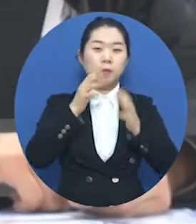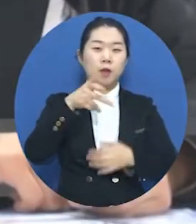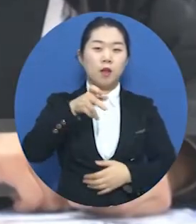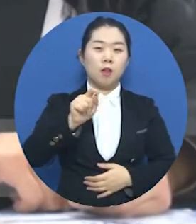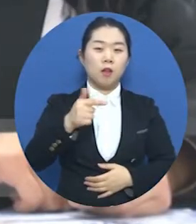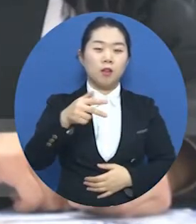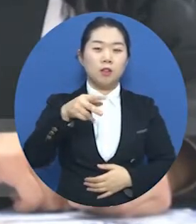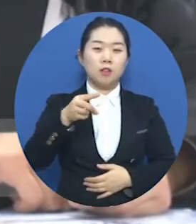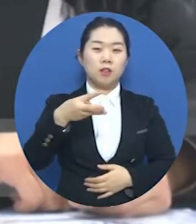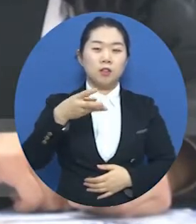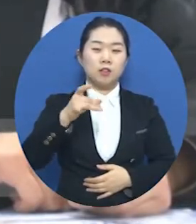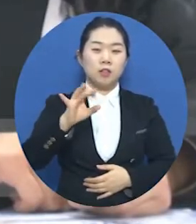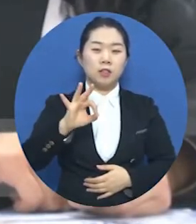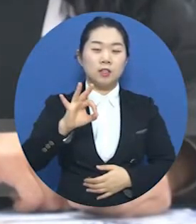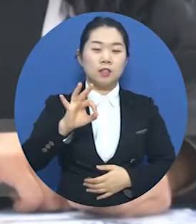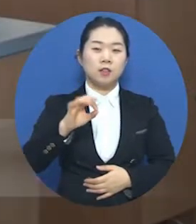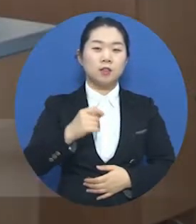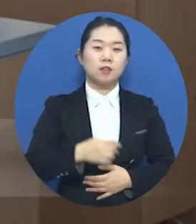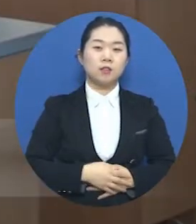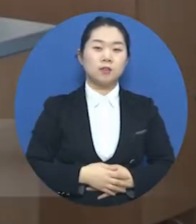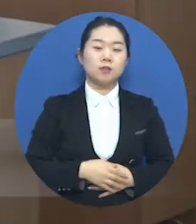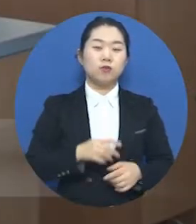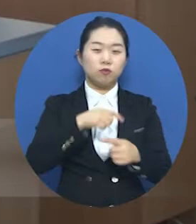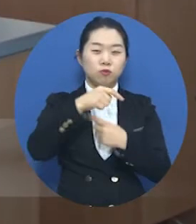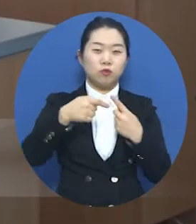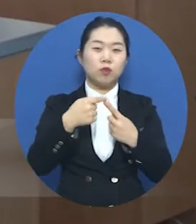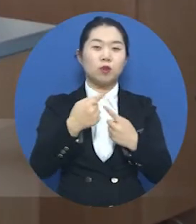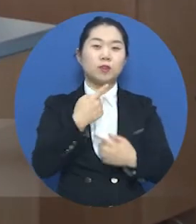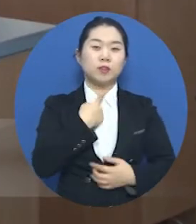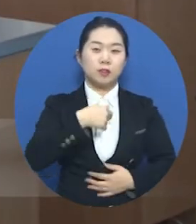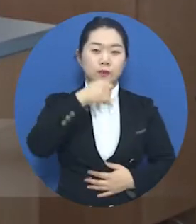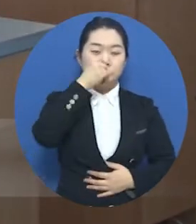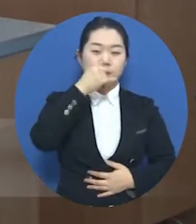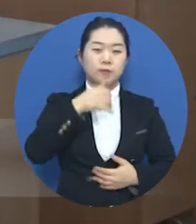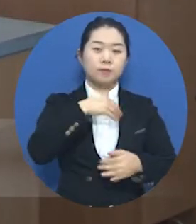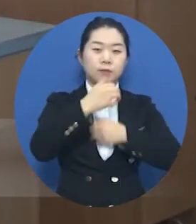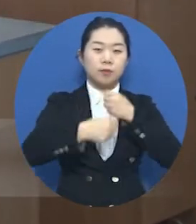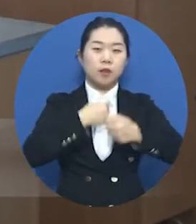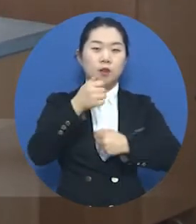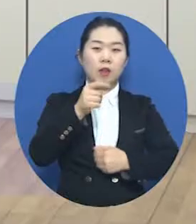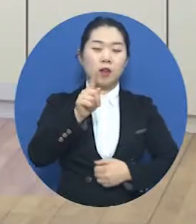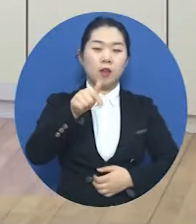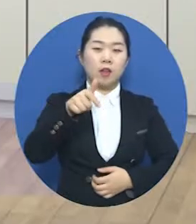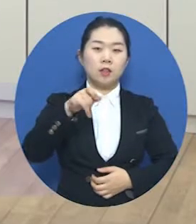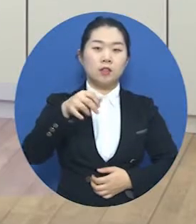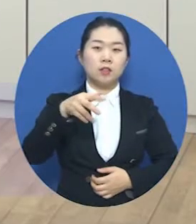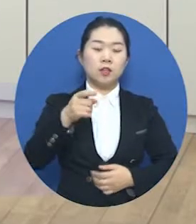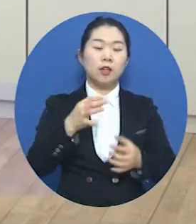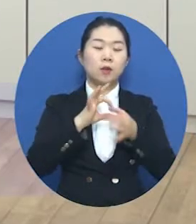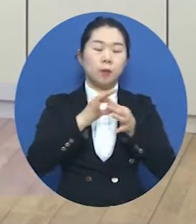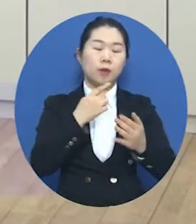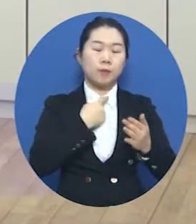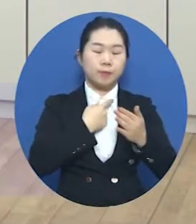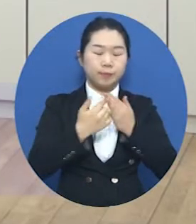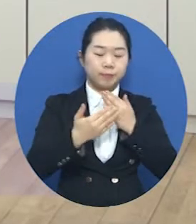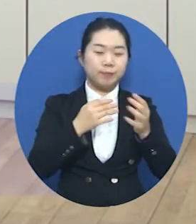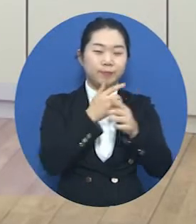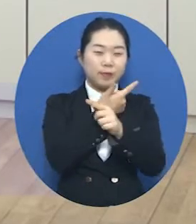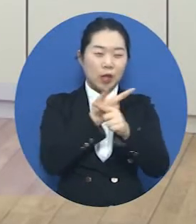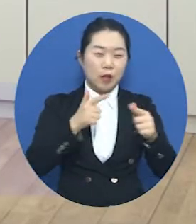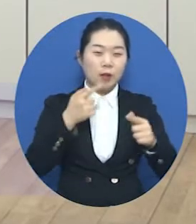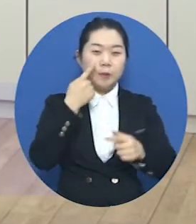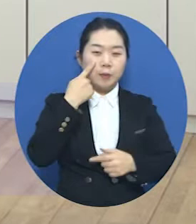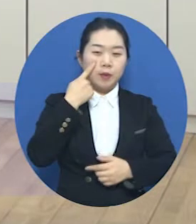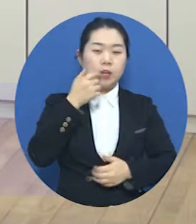워크숍, 교과별 컨설팅, 자체 기획 연수 등을 운영해 왔습니다. 자유학기제를 통해